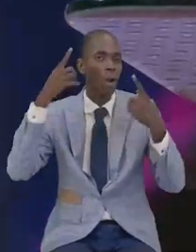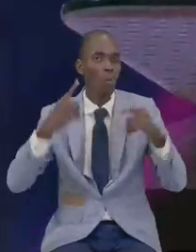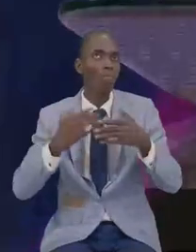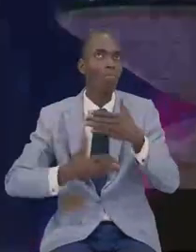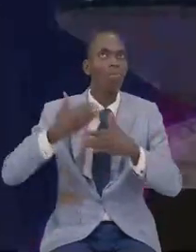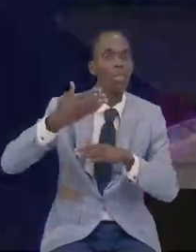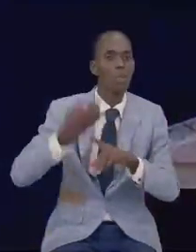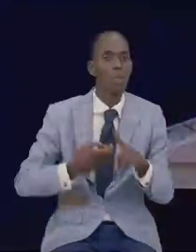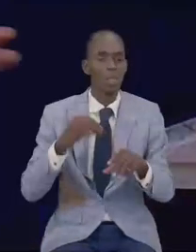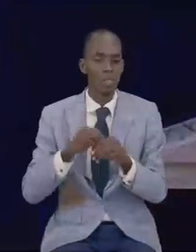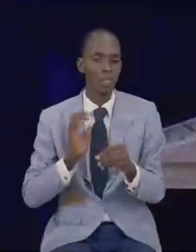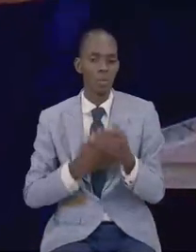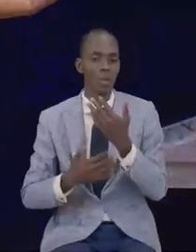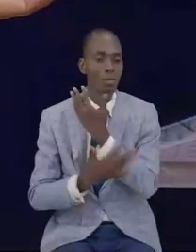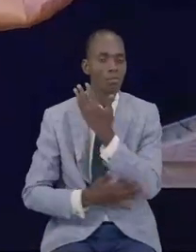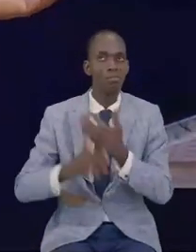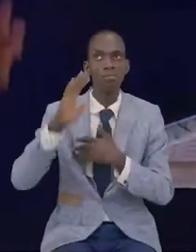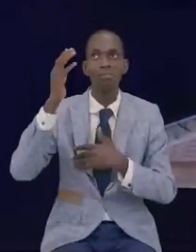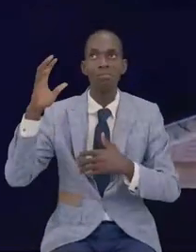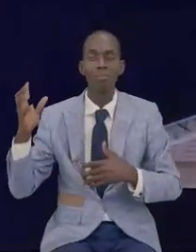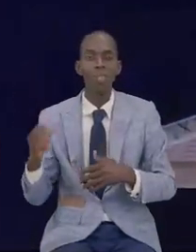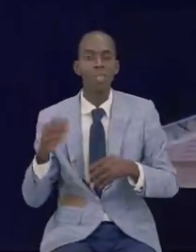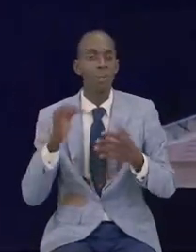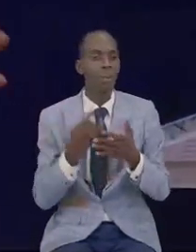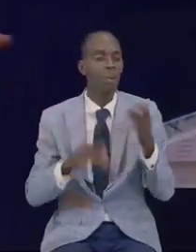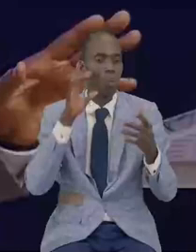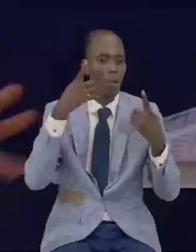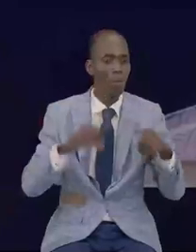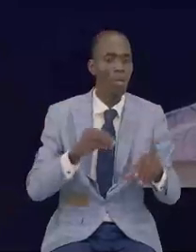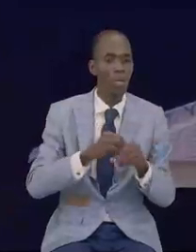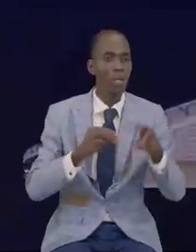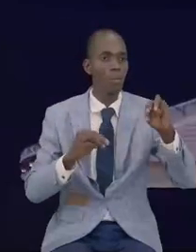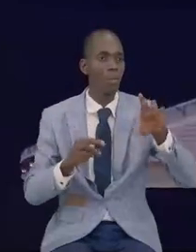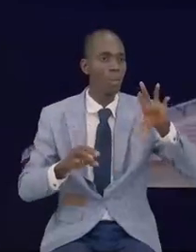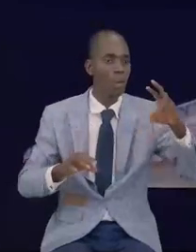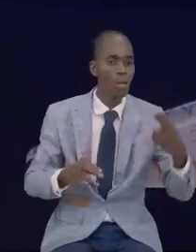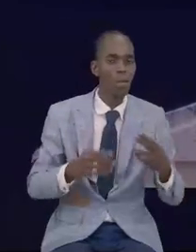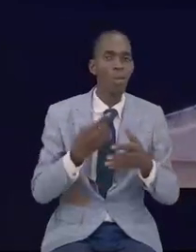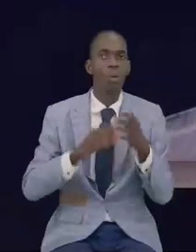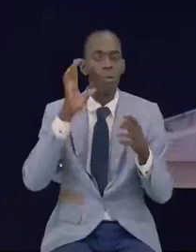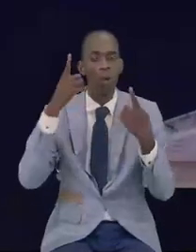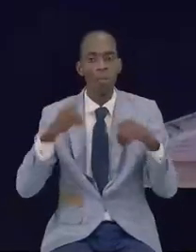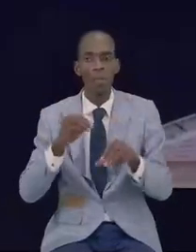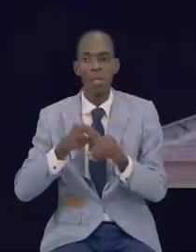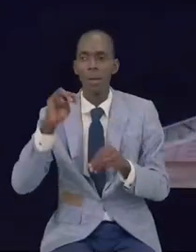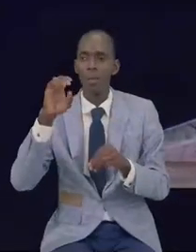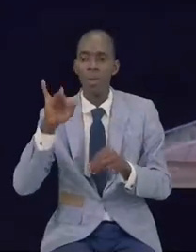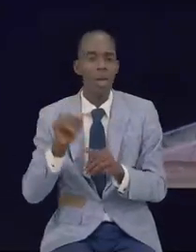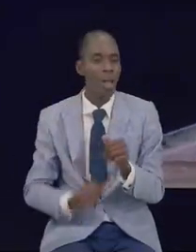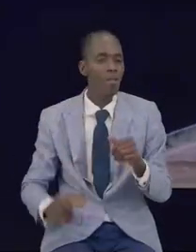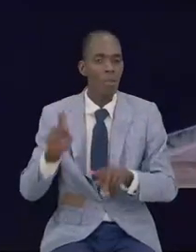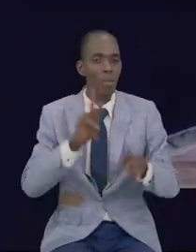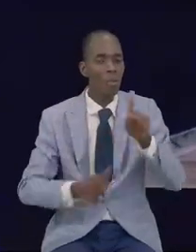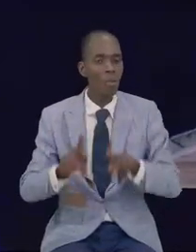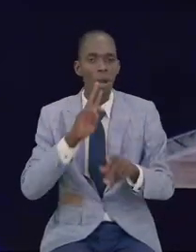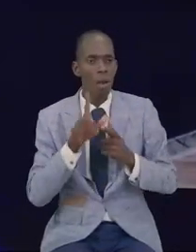passer le mois prochain dans notre pays. Ils prophétisent sur ce qui va se passer en mars, en mai. Tout le monde court après